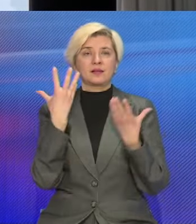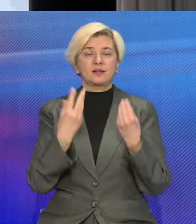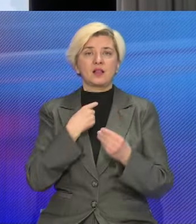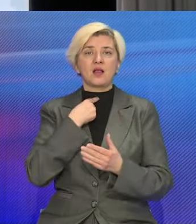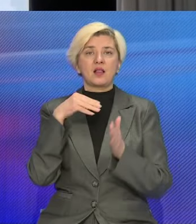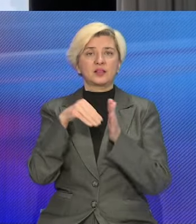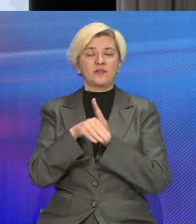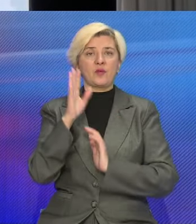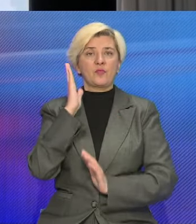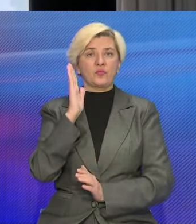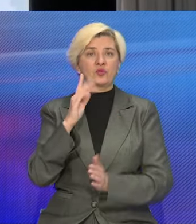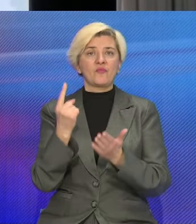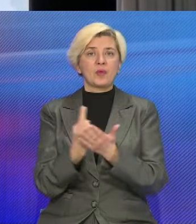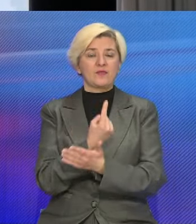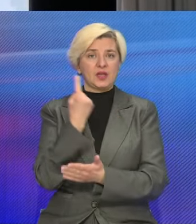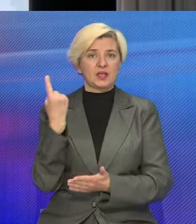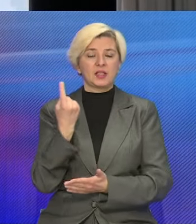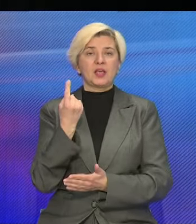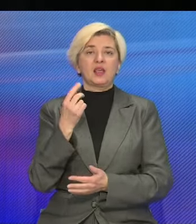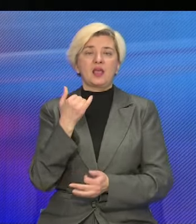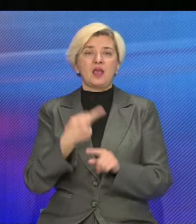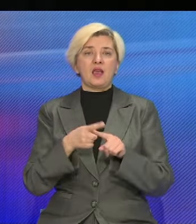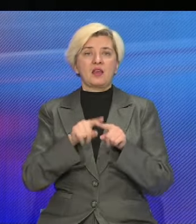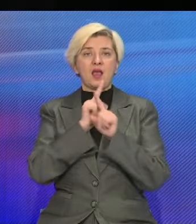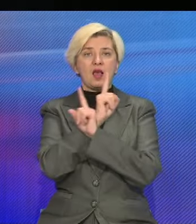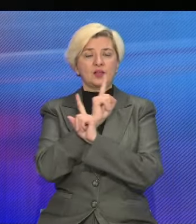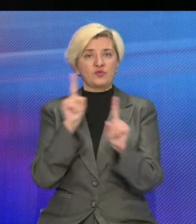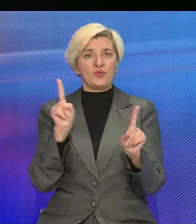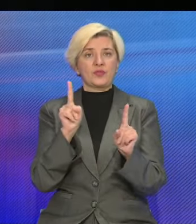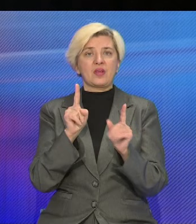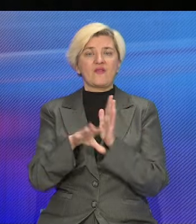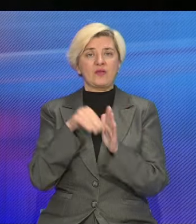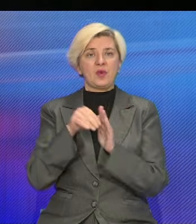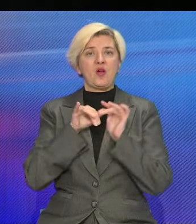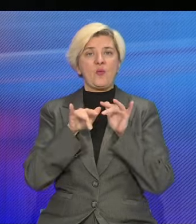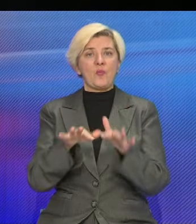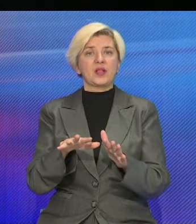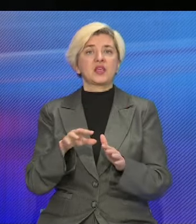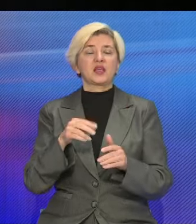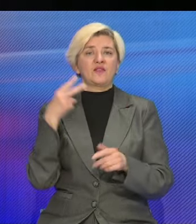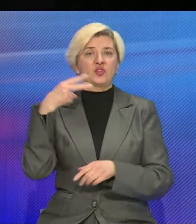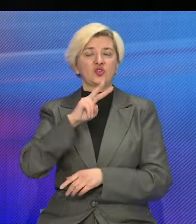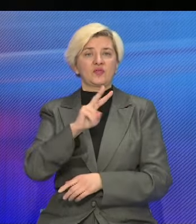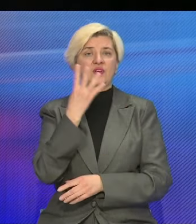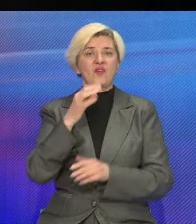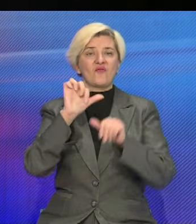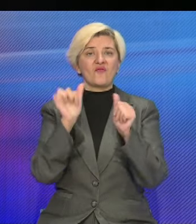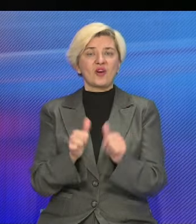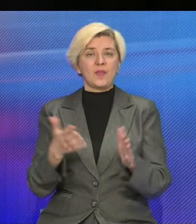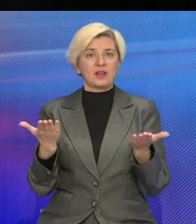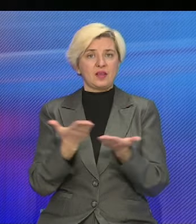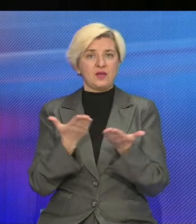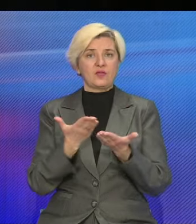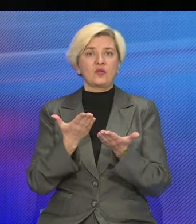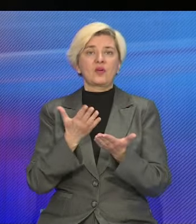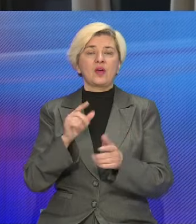нашій країні пройде у першиню. І гата особливість електоральній кампанії – 2024, формат проведення якої об умовілі